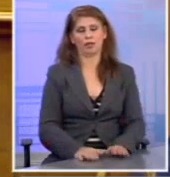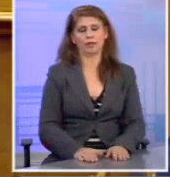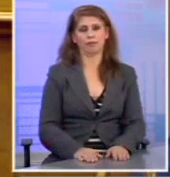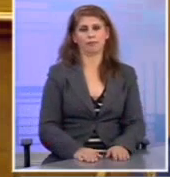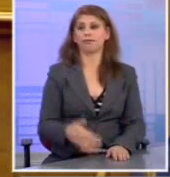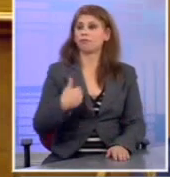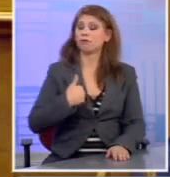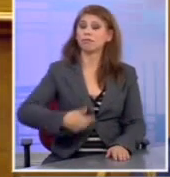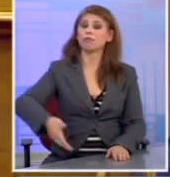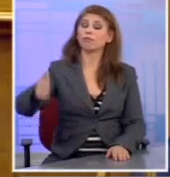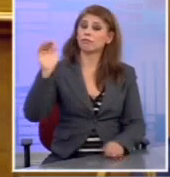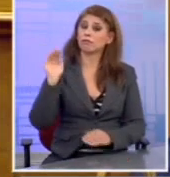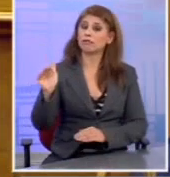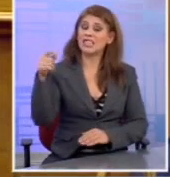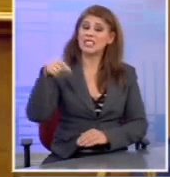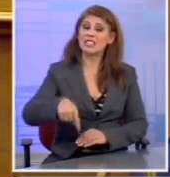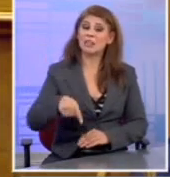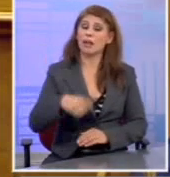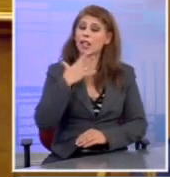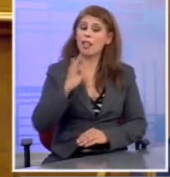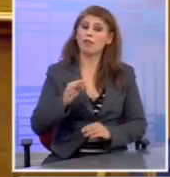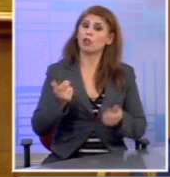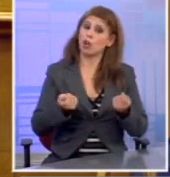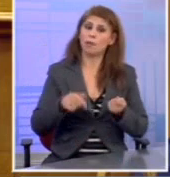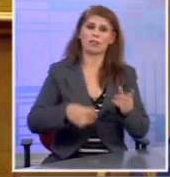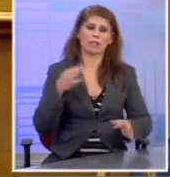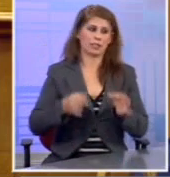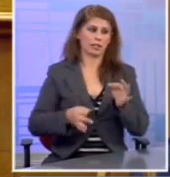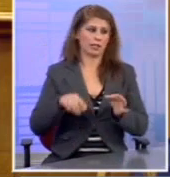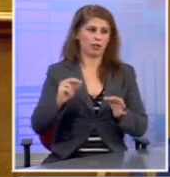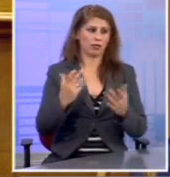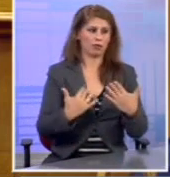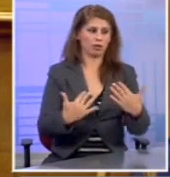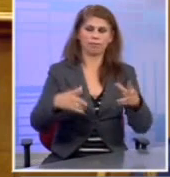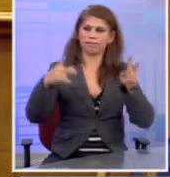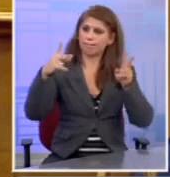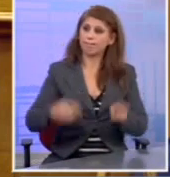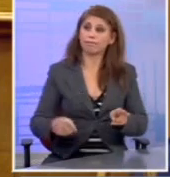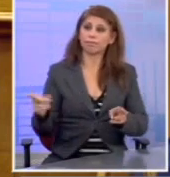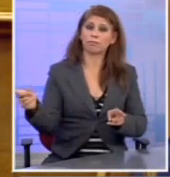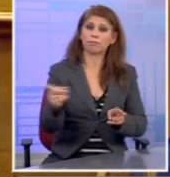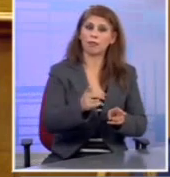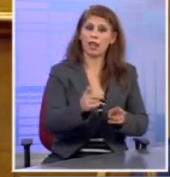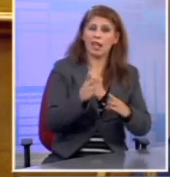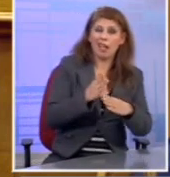Και σας καλούμε σήμερα, και γι' αυτό διεξάγουμε αυτή τη συζήτηση, να σταματήσετε να παίζετε